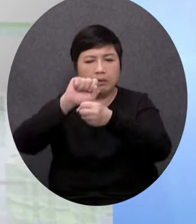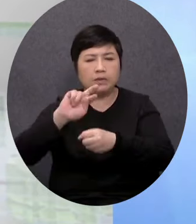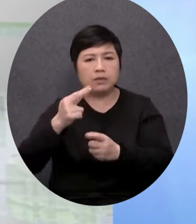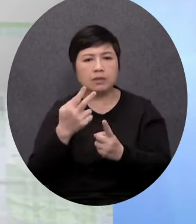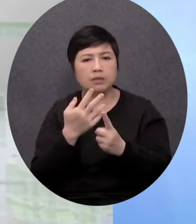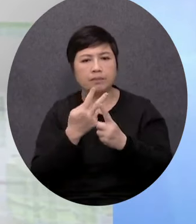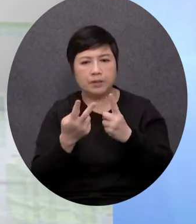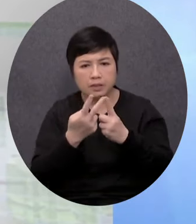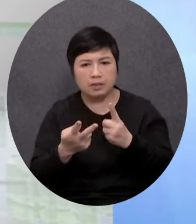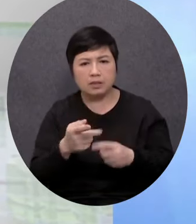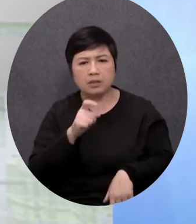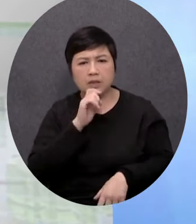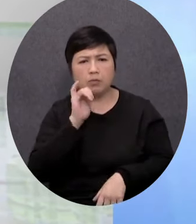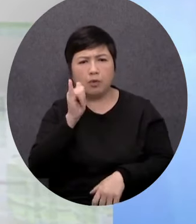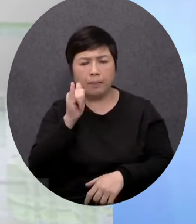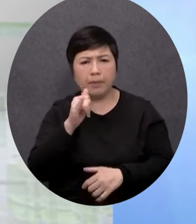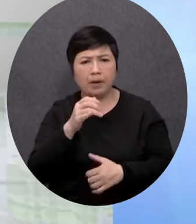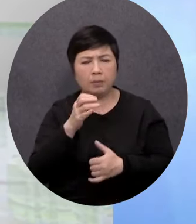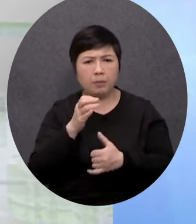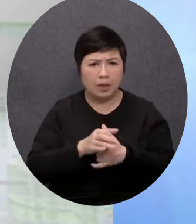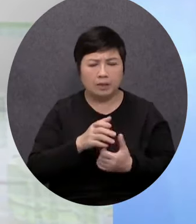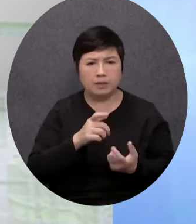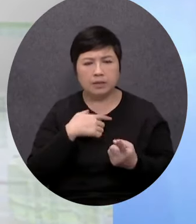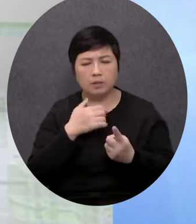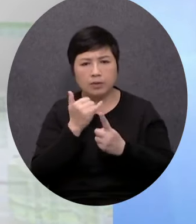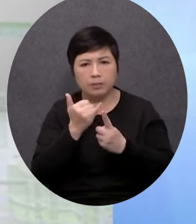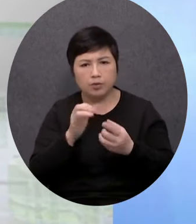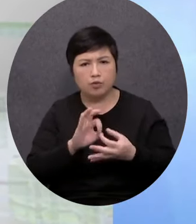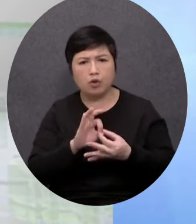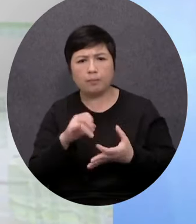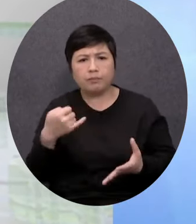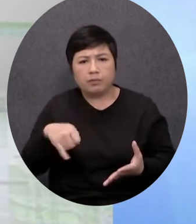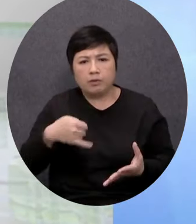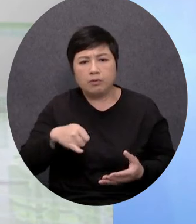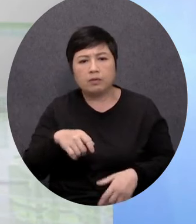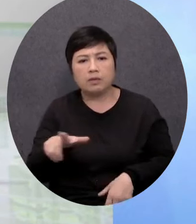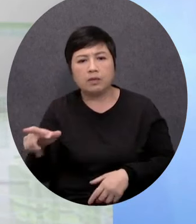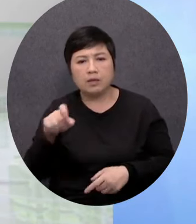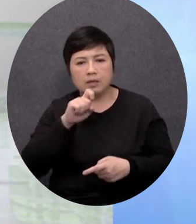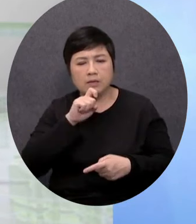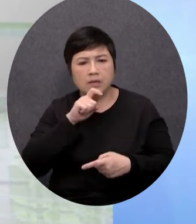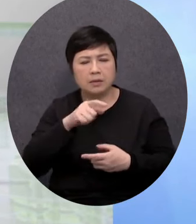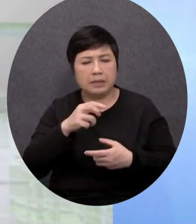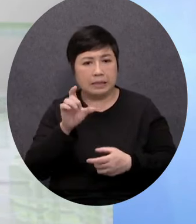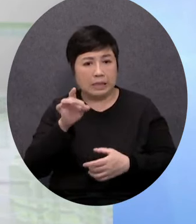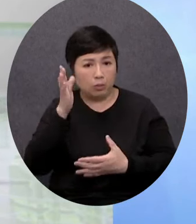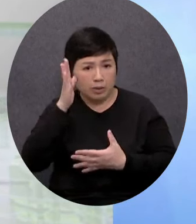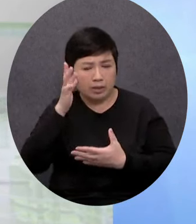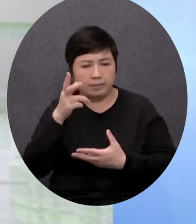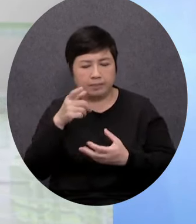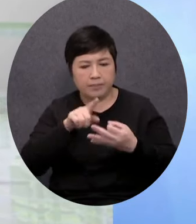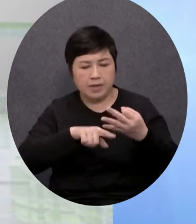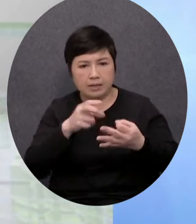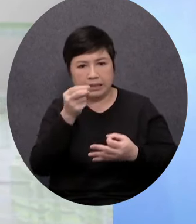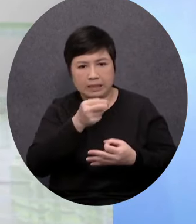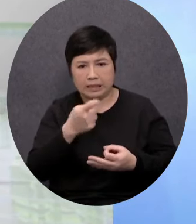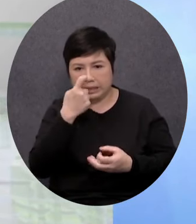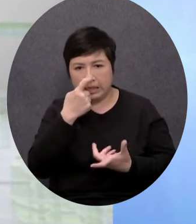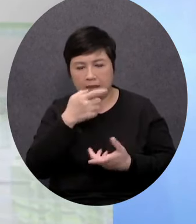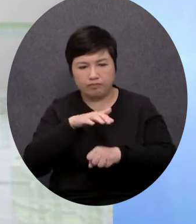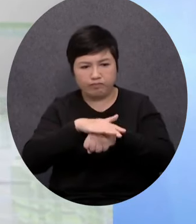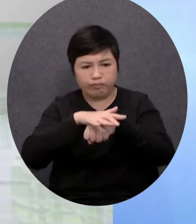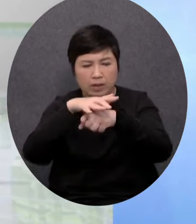有超过600人被困，16人失联。当局早上在太鲁阁精英酒店用直升机救走9名